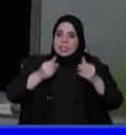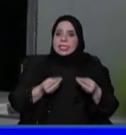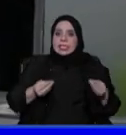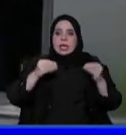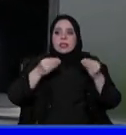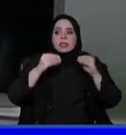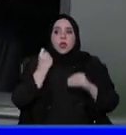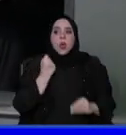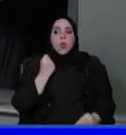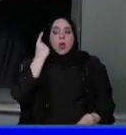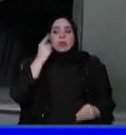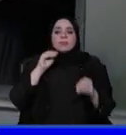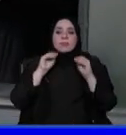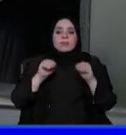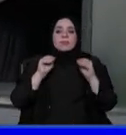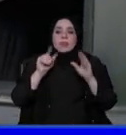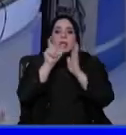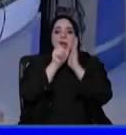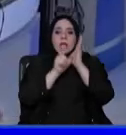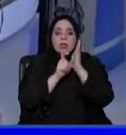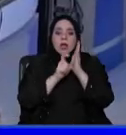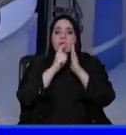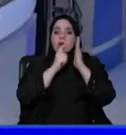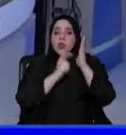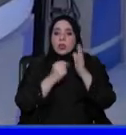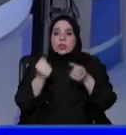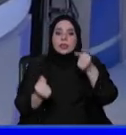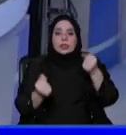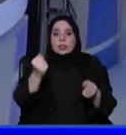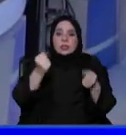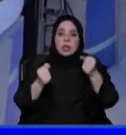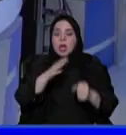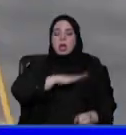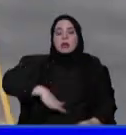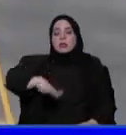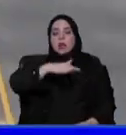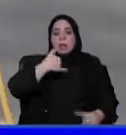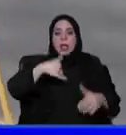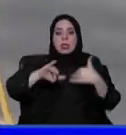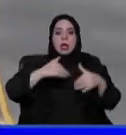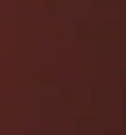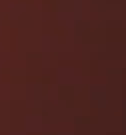الوعي في الانظمه والقواعد المروريه لجميع مستخدمي